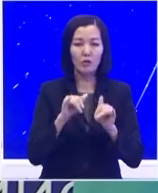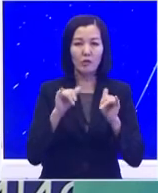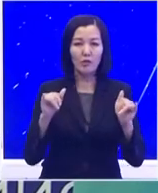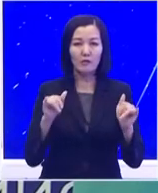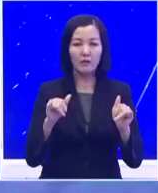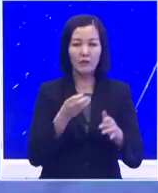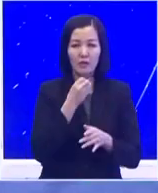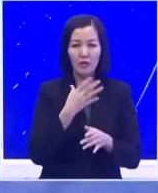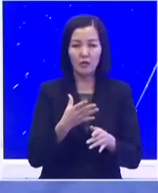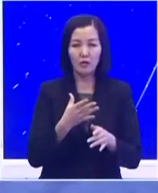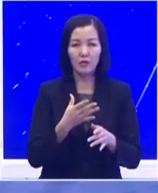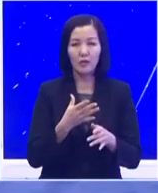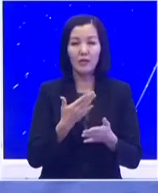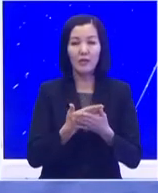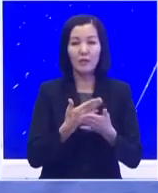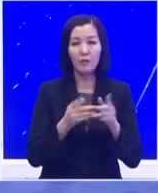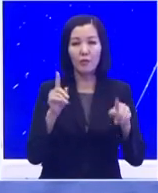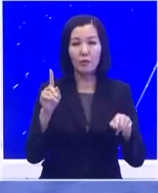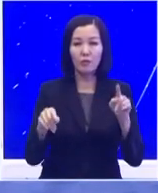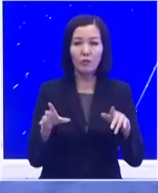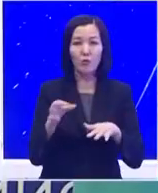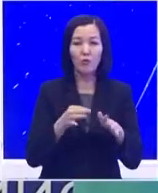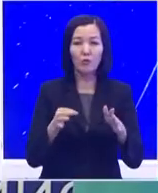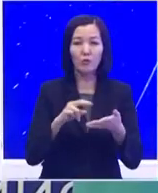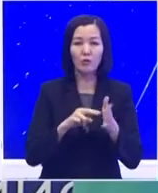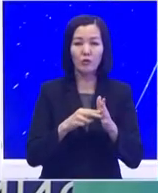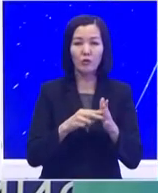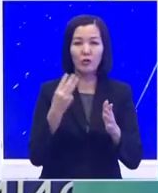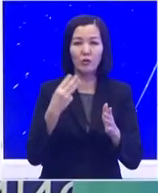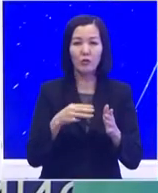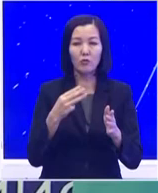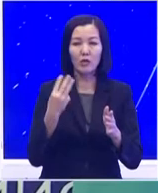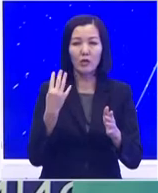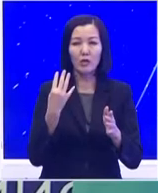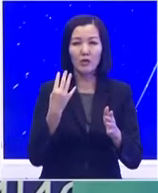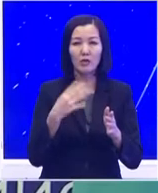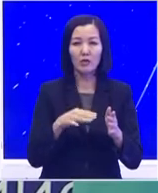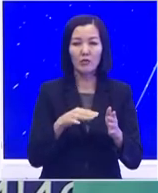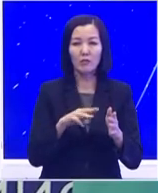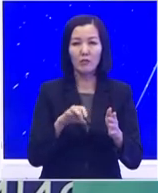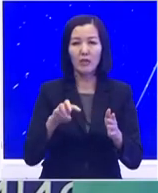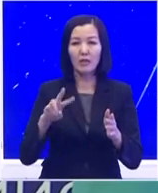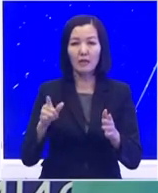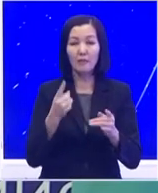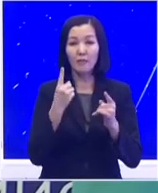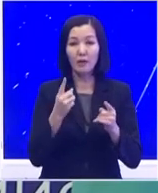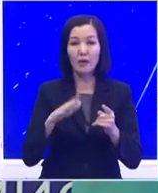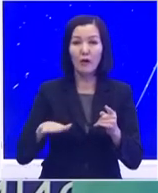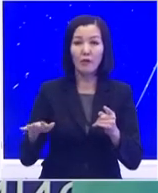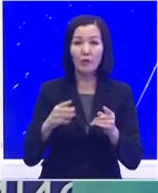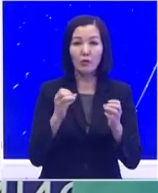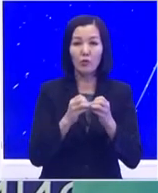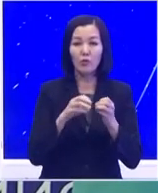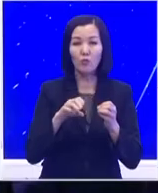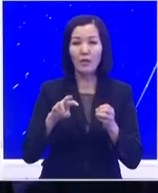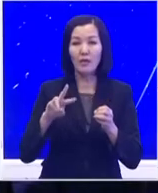же здорово. Есть некоторые области, у них бюджет развития 30-40 миллиардов тенге. Бізде Брауданның өзінде 10